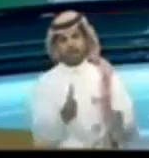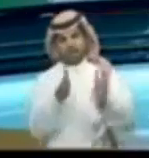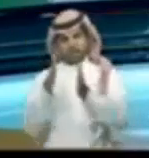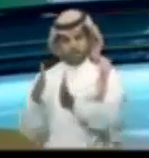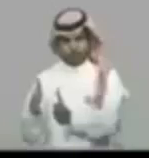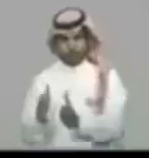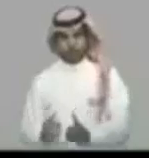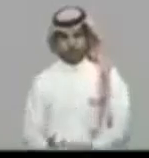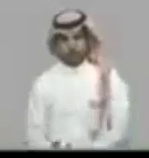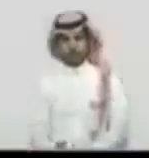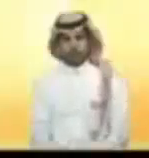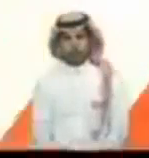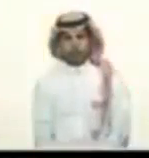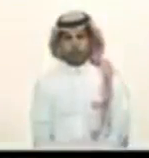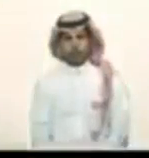العزيز.